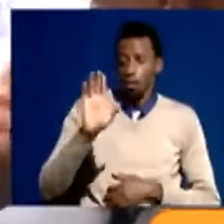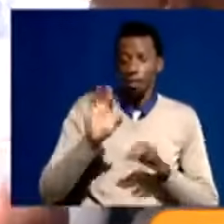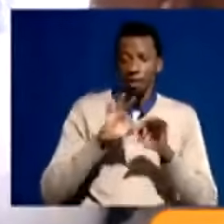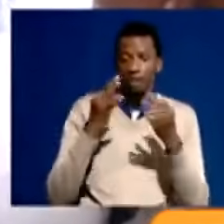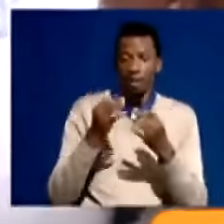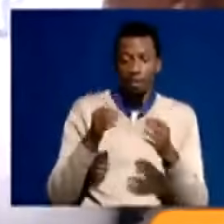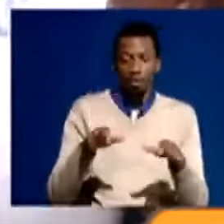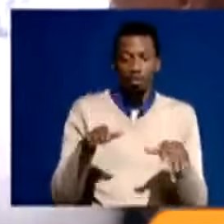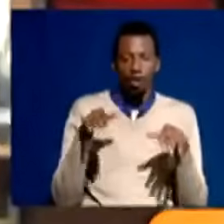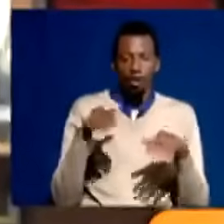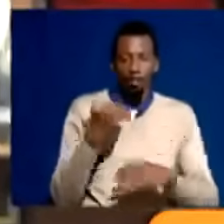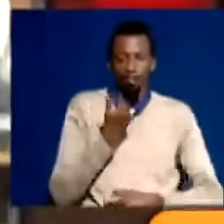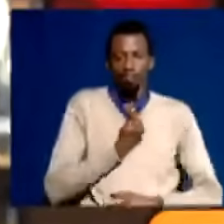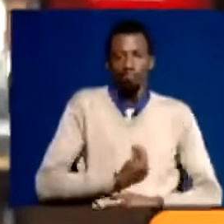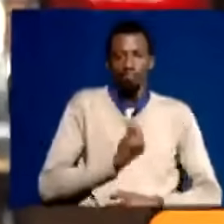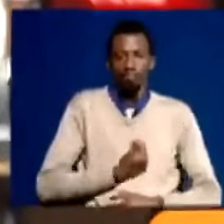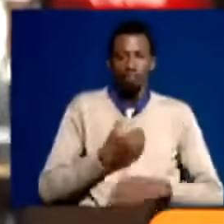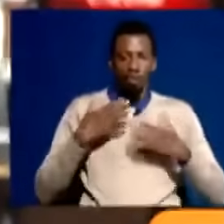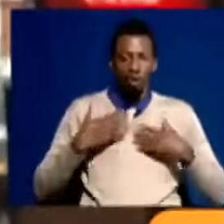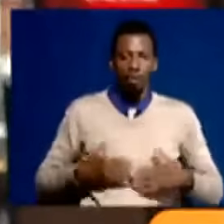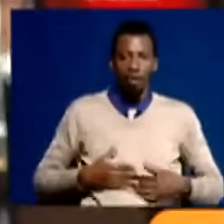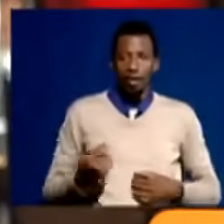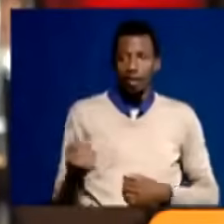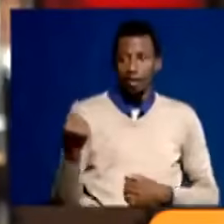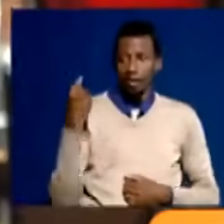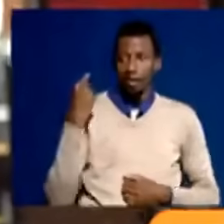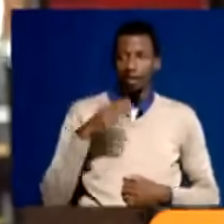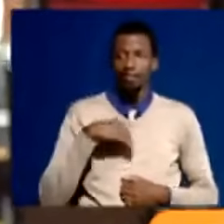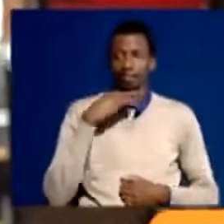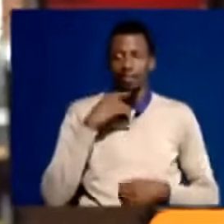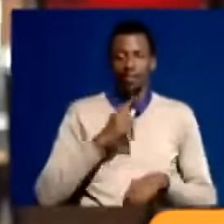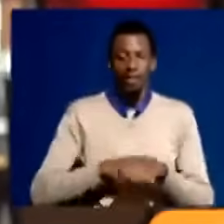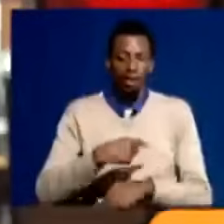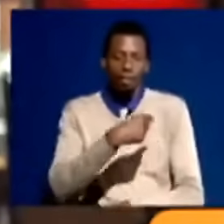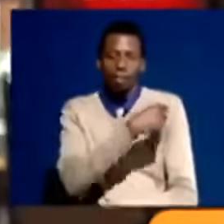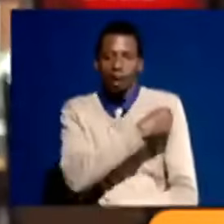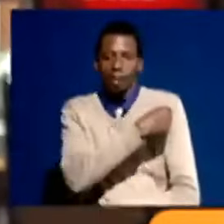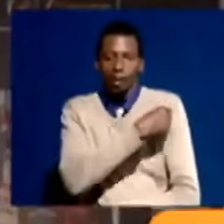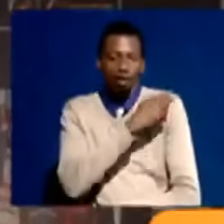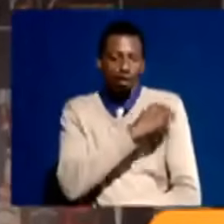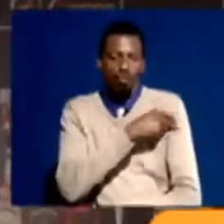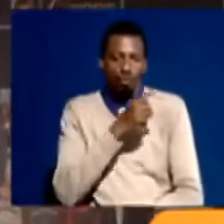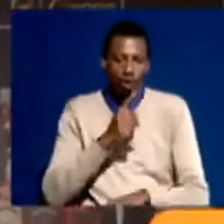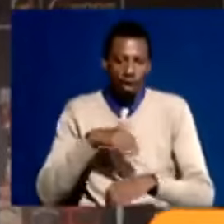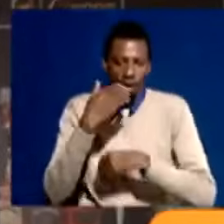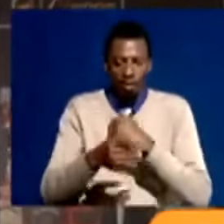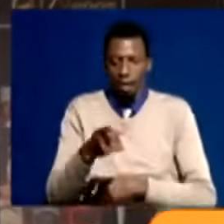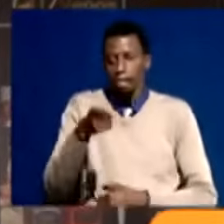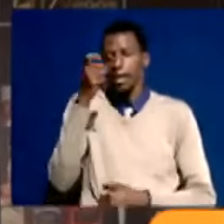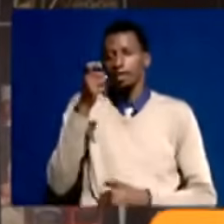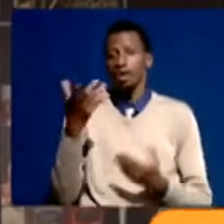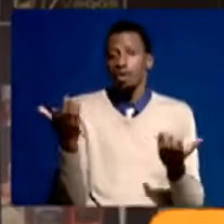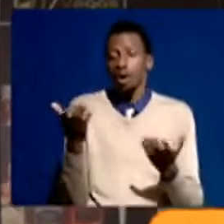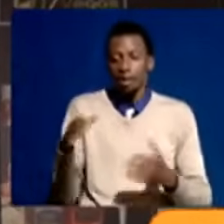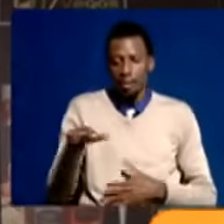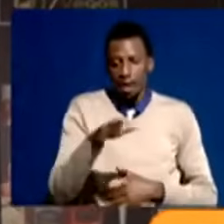wa maiti kufanyika. Laura alifariki jana alipokuwa anapokea matibabu baada ya kupigwa risasi kwenye eneo la